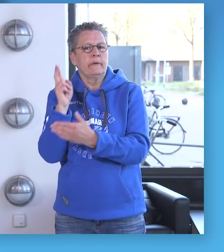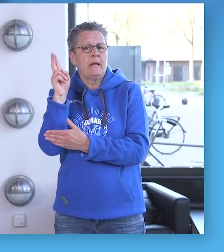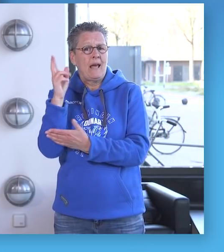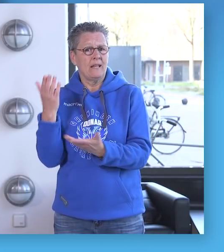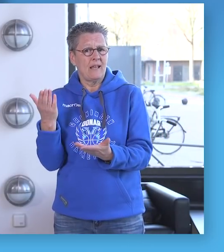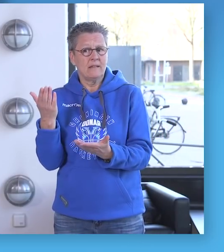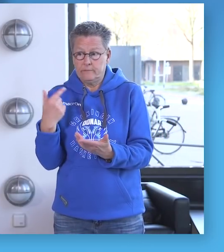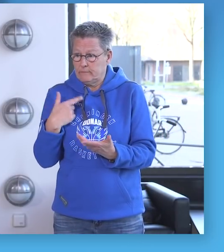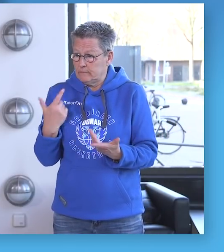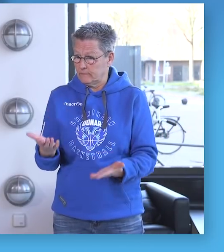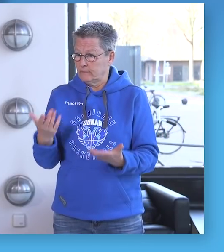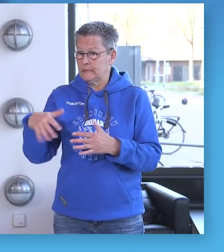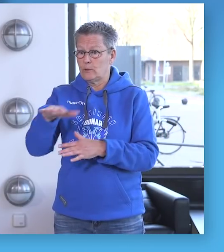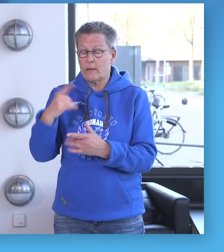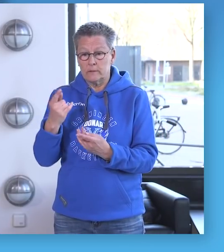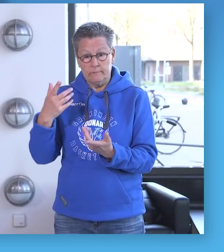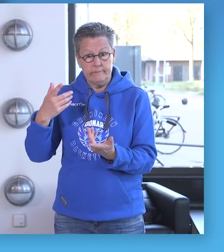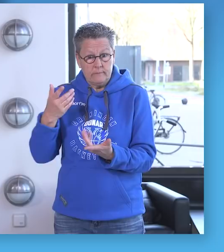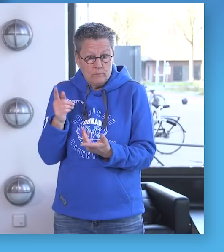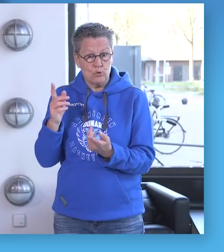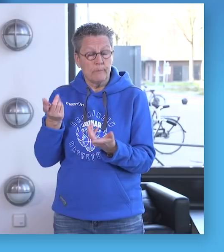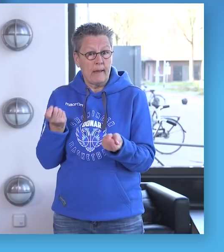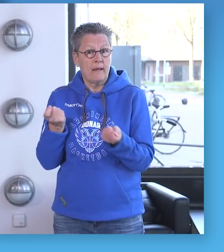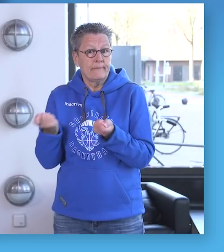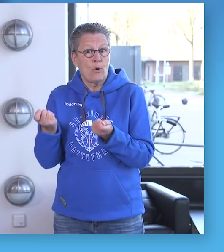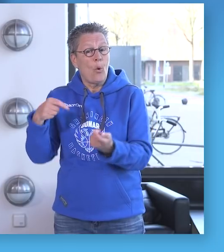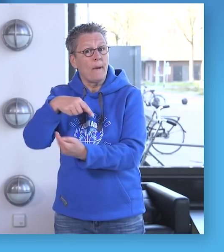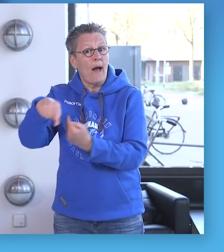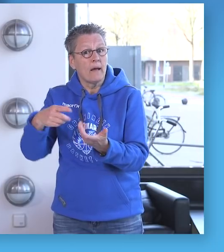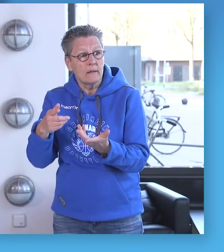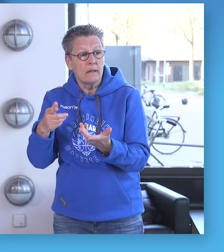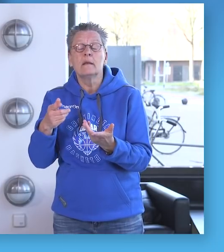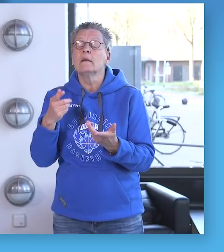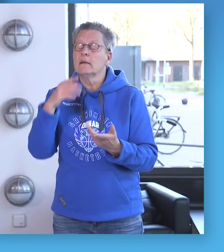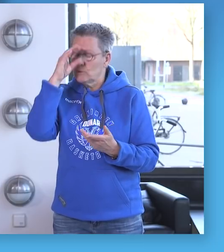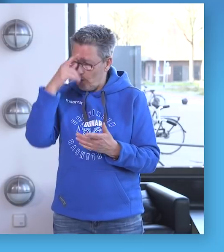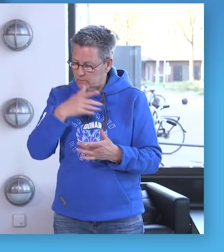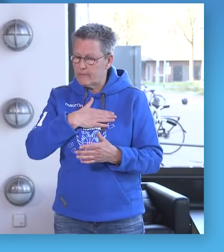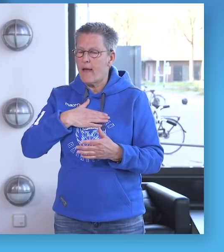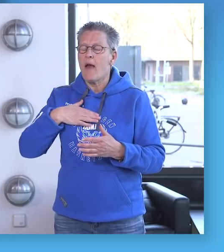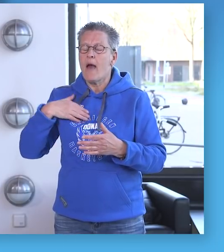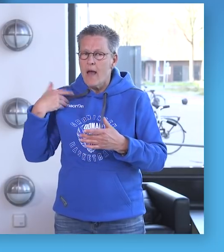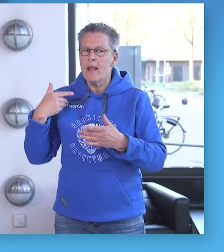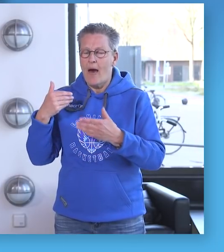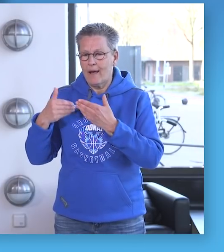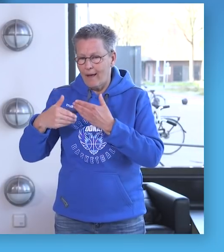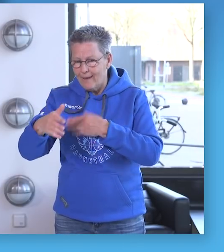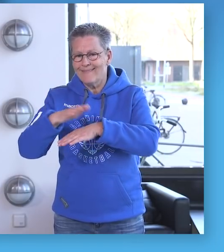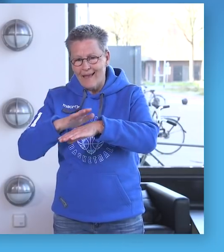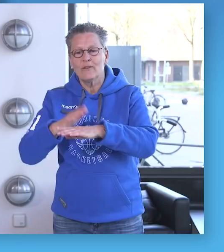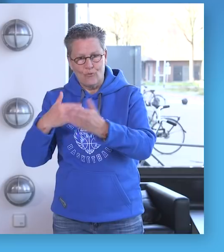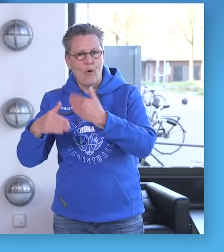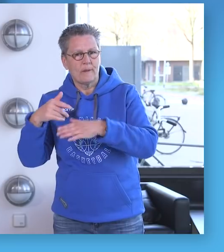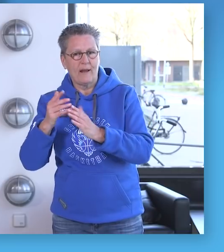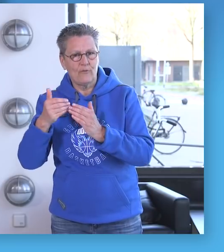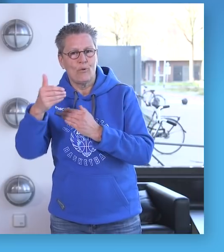Dit is hoe we ermee moeten dealen. En de jongens die hebben een hele lange voorbereidingsperiode voor het komend seizoen. Ja, trainen ze ook bijvoorbeeld